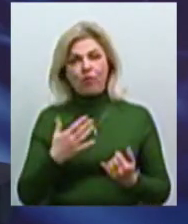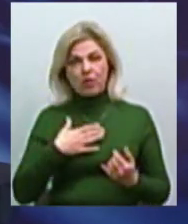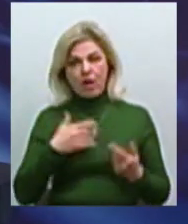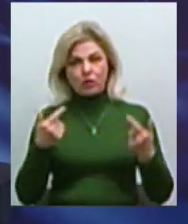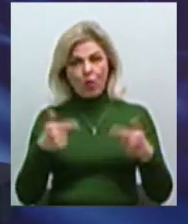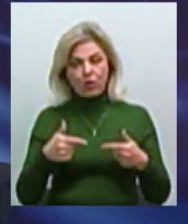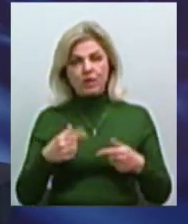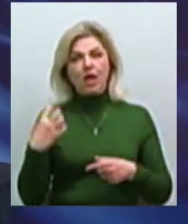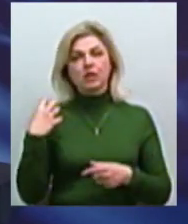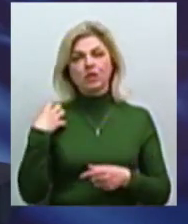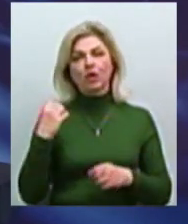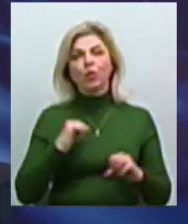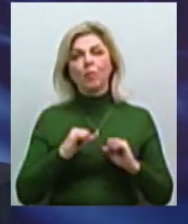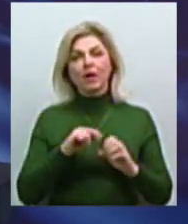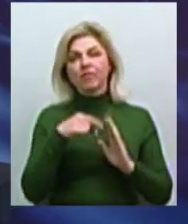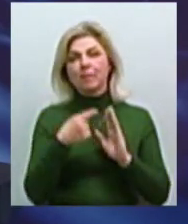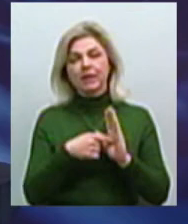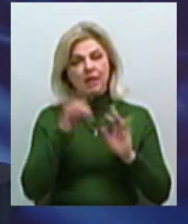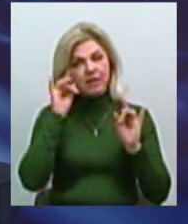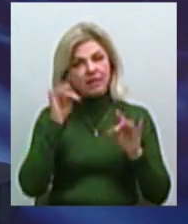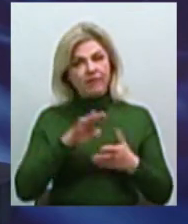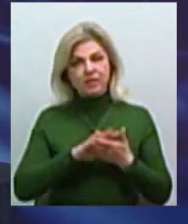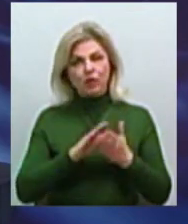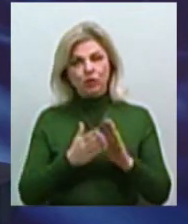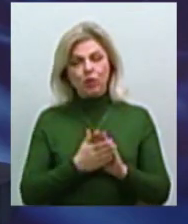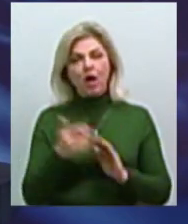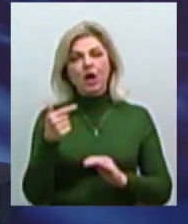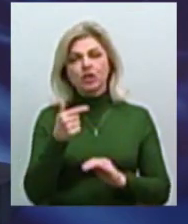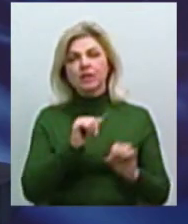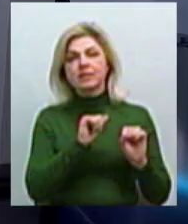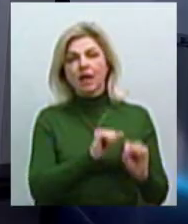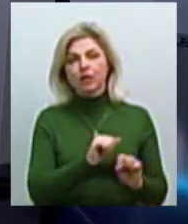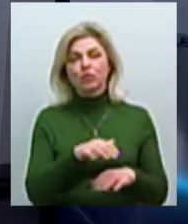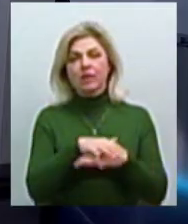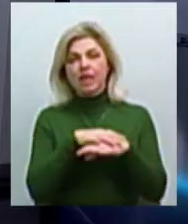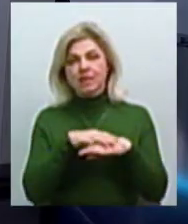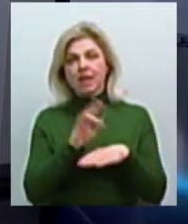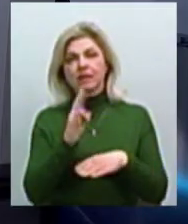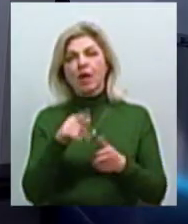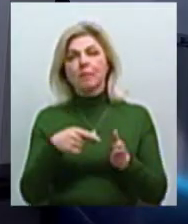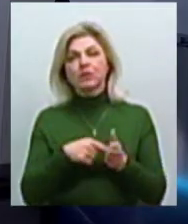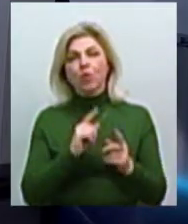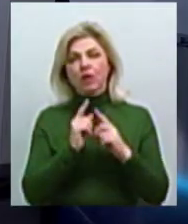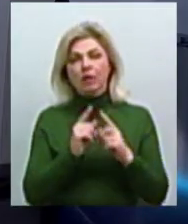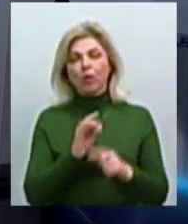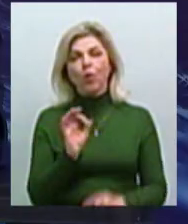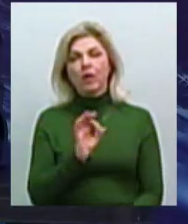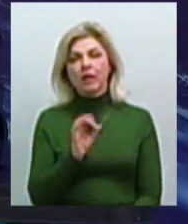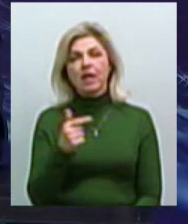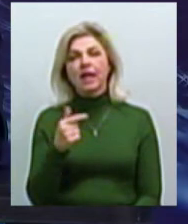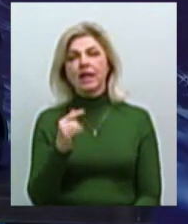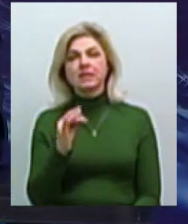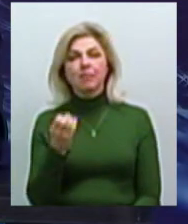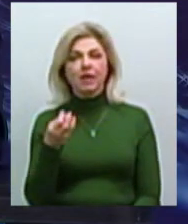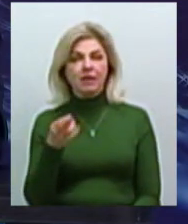студії. Начальник управління з питань надзвичайних ситуацій та цивільного захисту населення Миколаївської міської ради Олександр